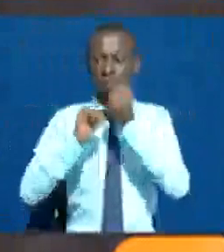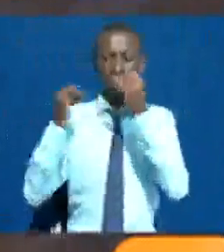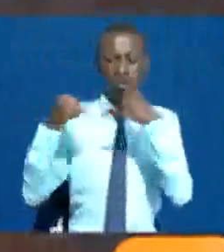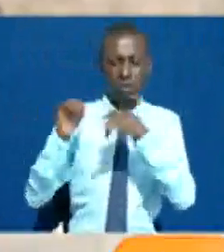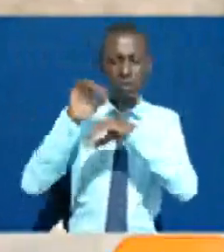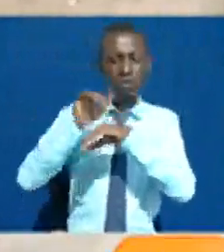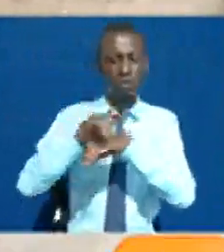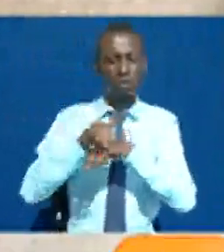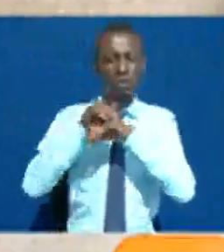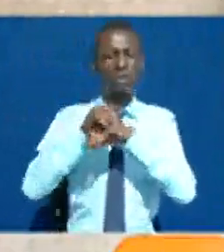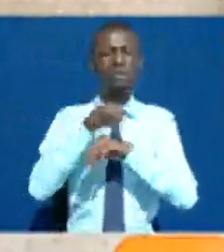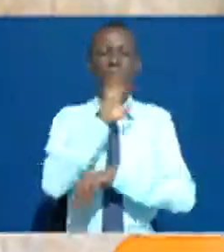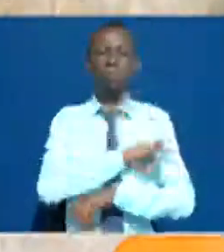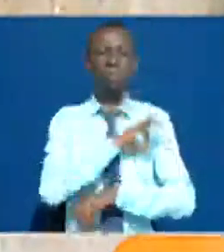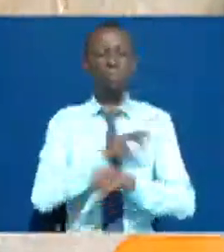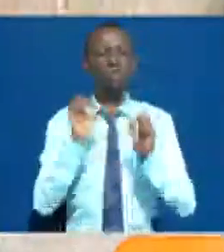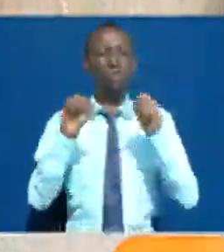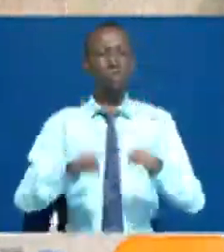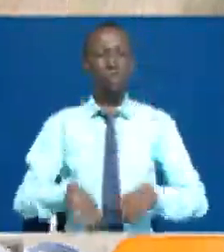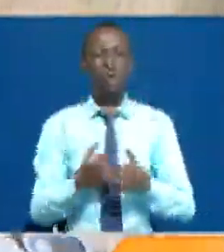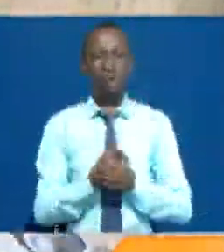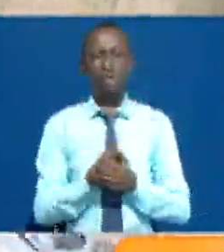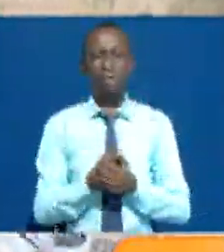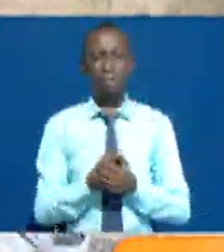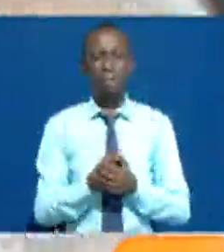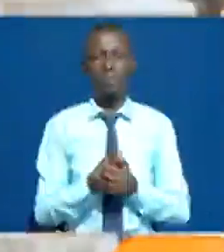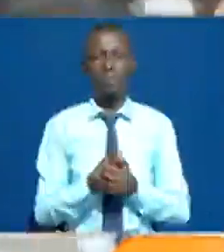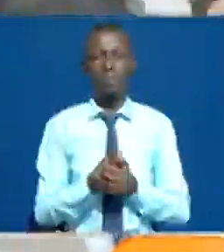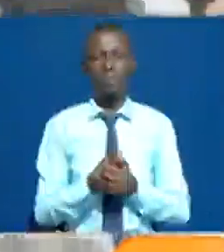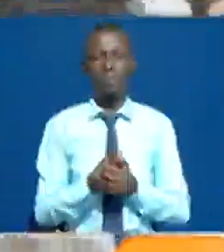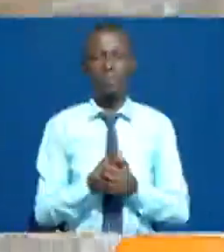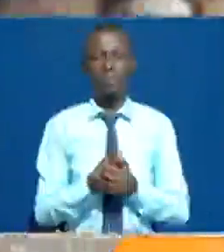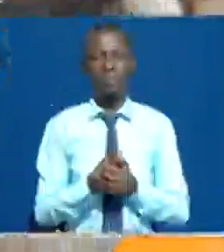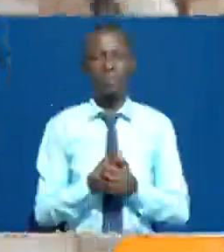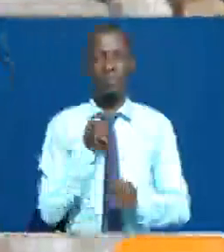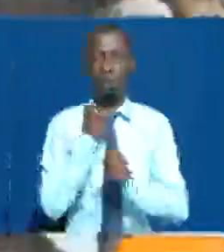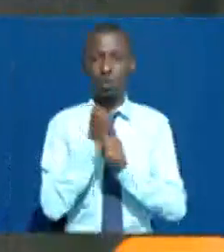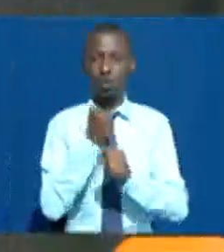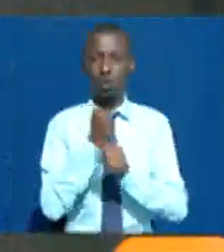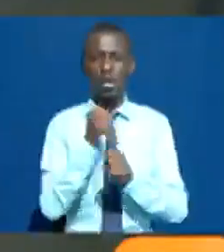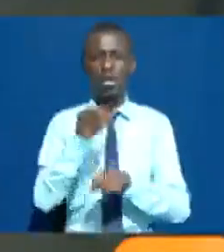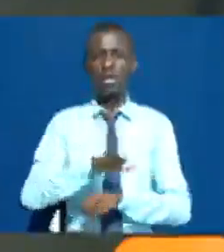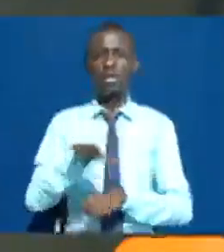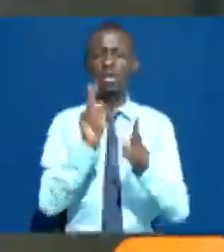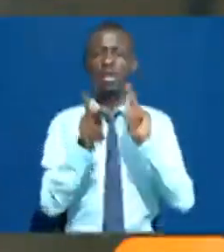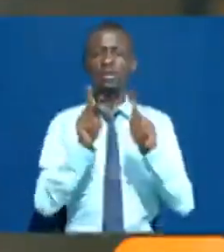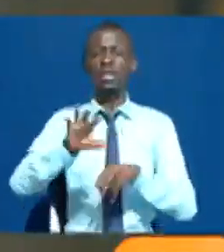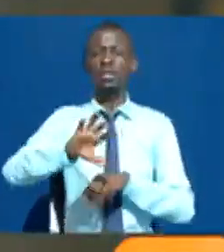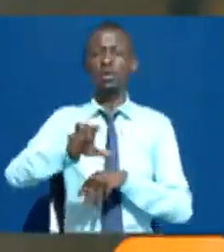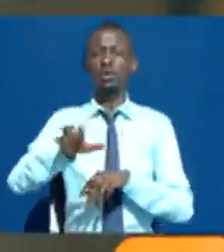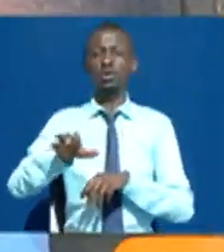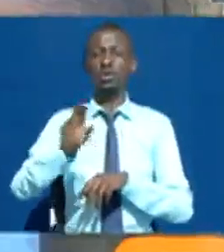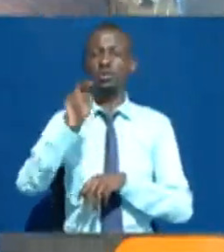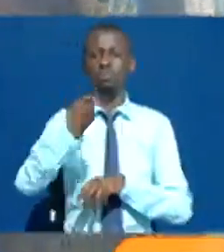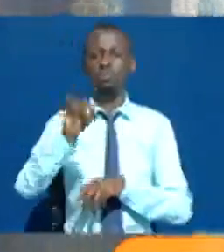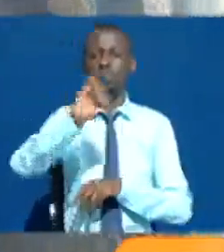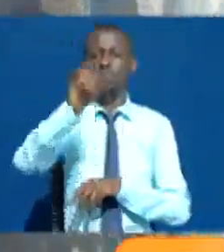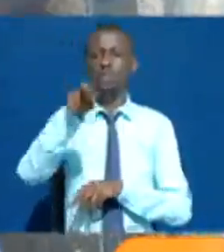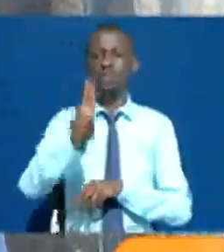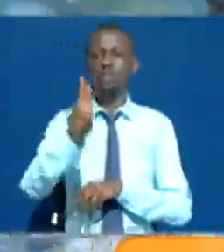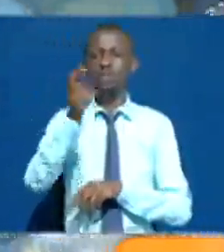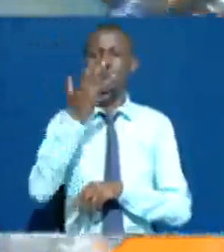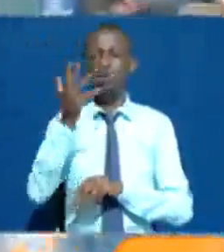kitu. The scrap metal dealer in Njiru Kasarani constituency says he has an elaborate plan on how